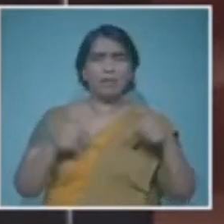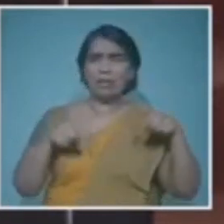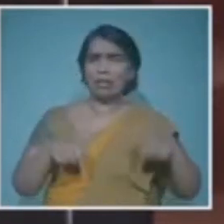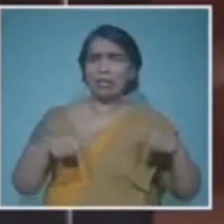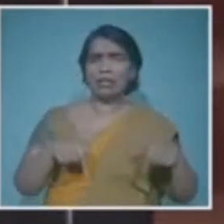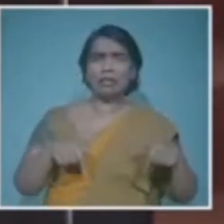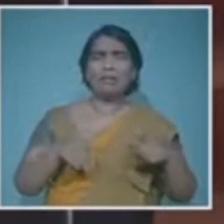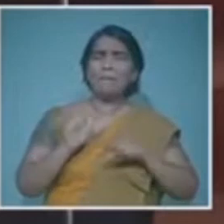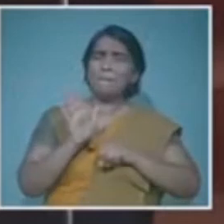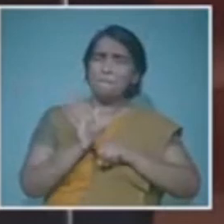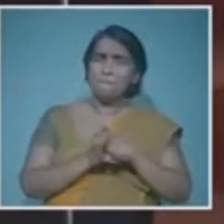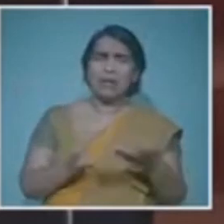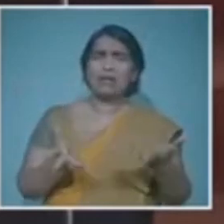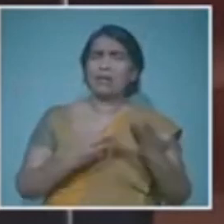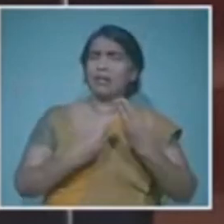දැන් එක්ස්පයර් වෙච්ච පාර්ලිමේන්තු එකක්.